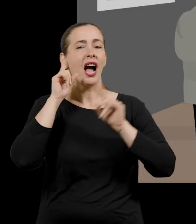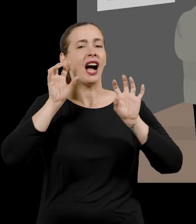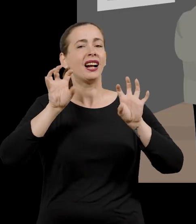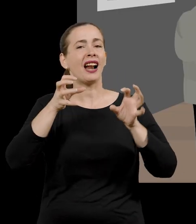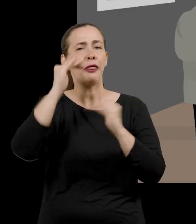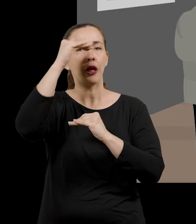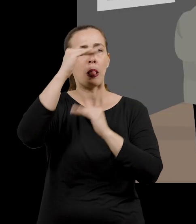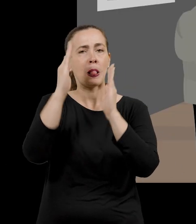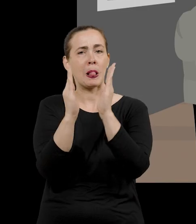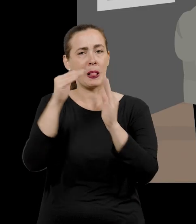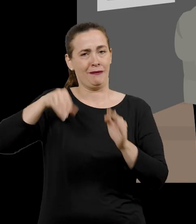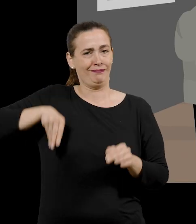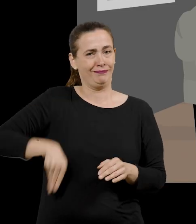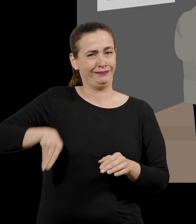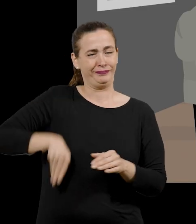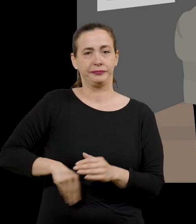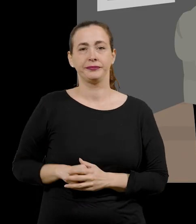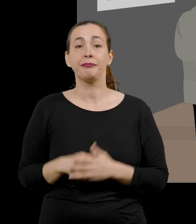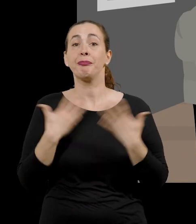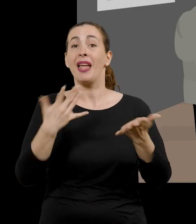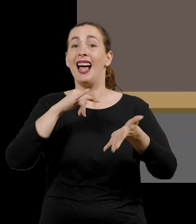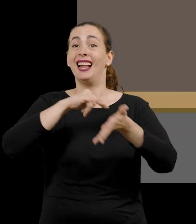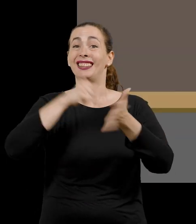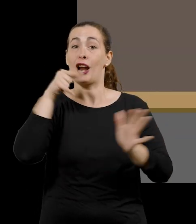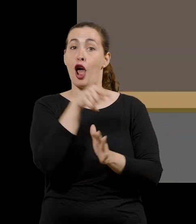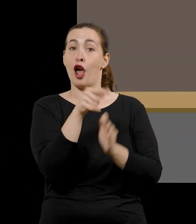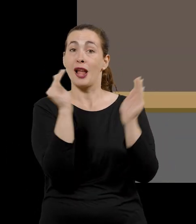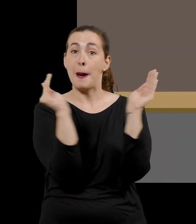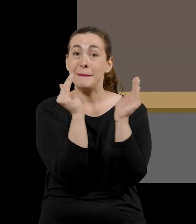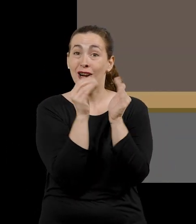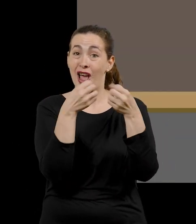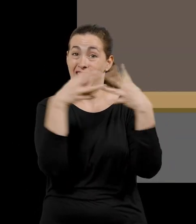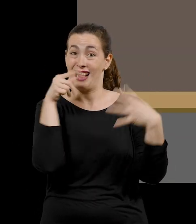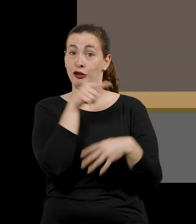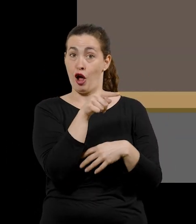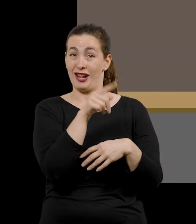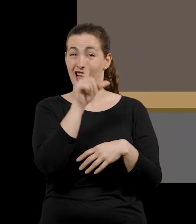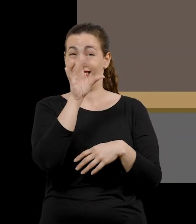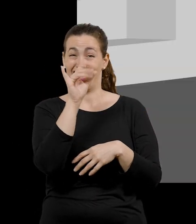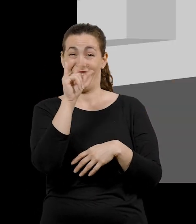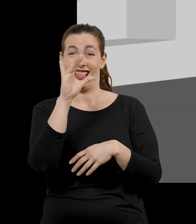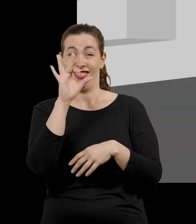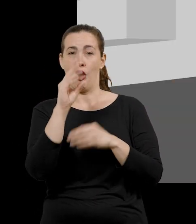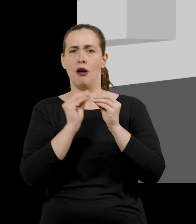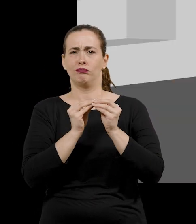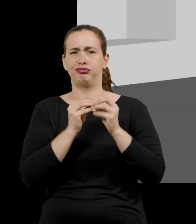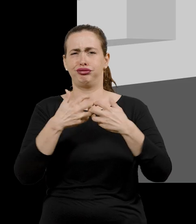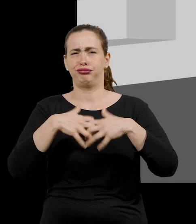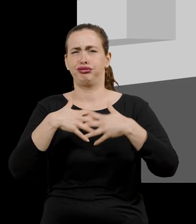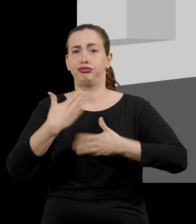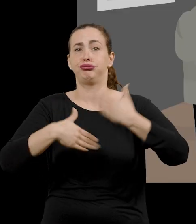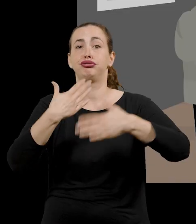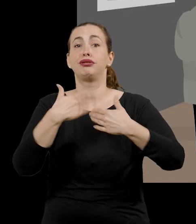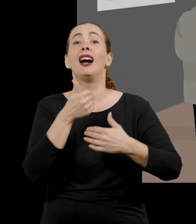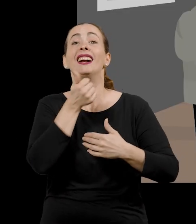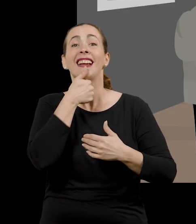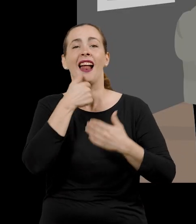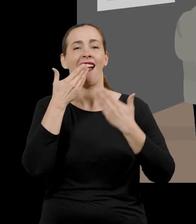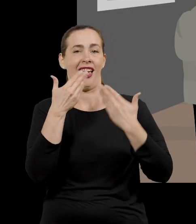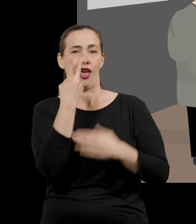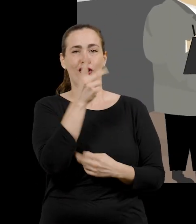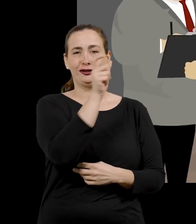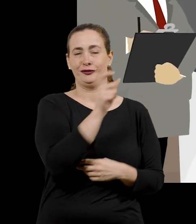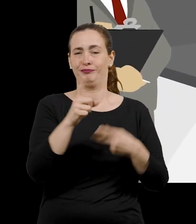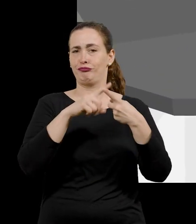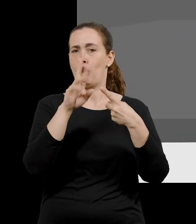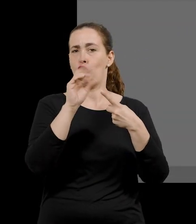tecnologia microelectrònica basada en el silici va continuar amb els inventors Robert Noyce i Jack Kilby, que van aconseguir